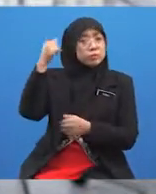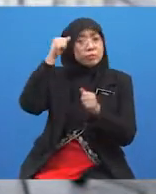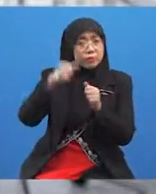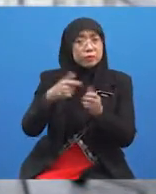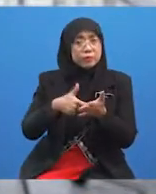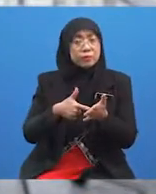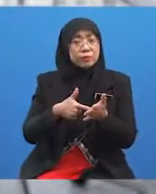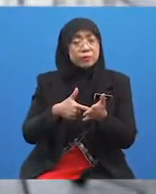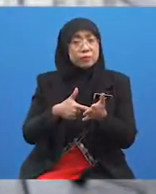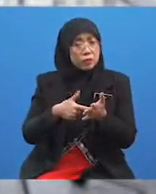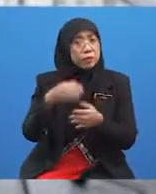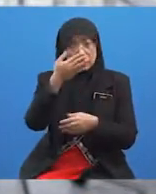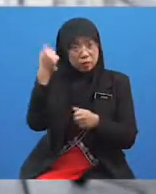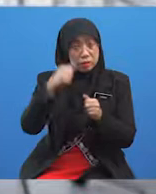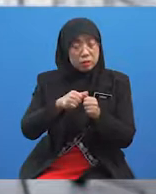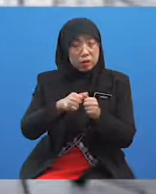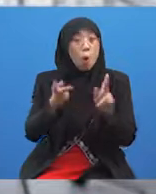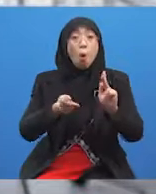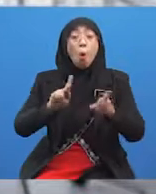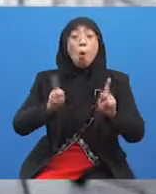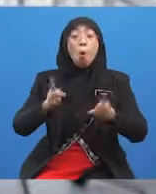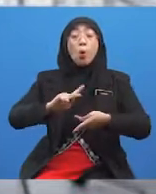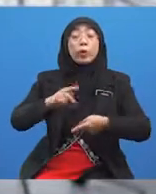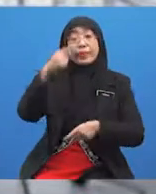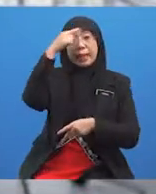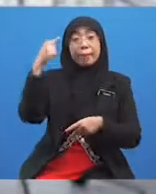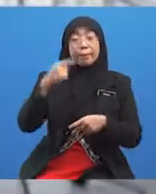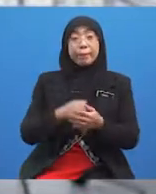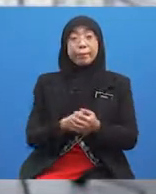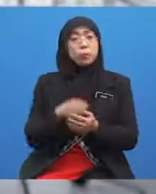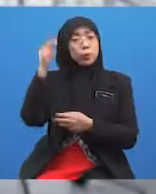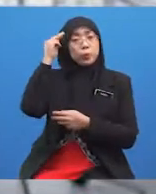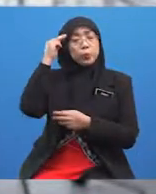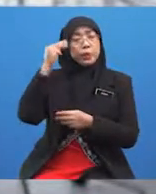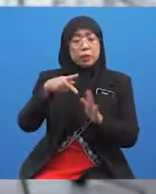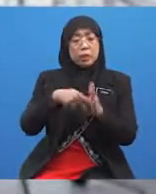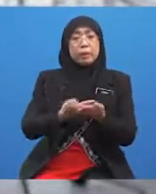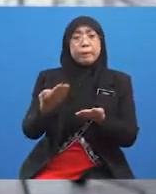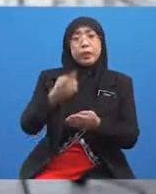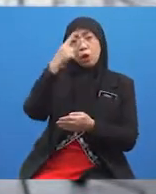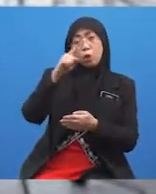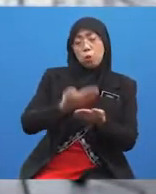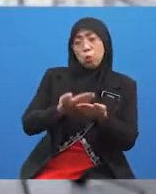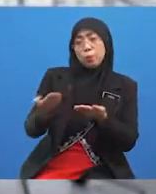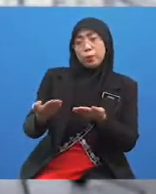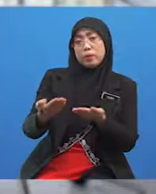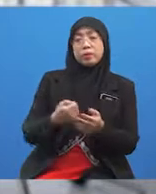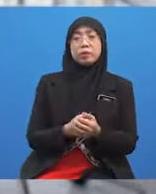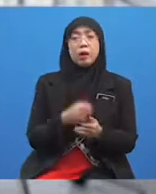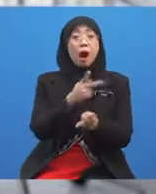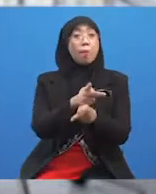lagi tentang kotak hitam yang dikaitkan dengan minda pembeli untuk membeli sesuatu produk?